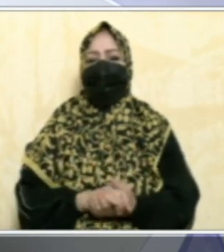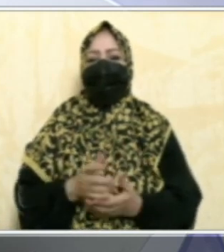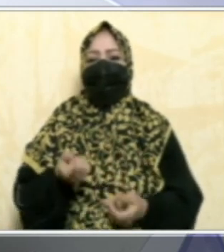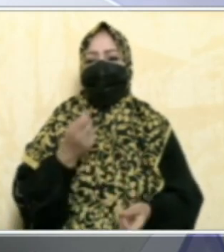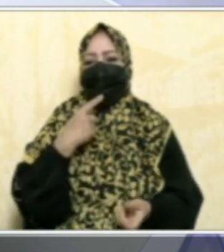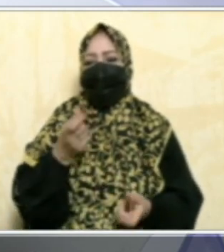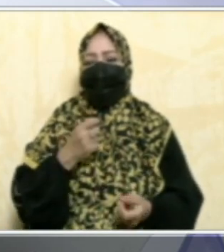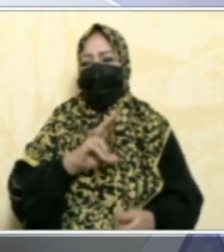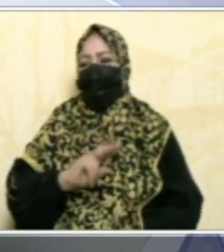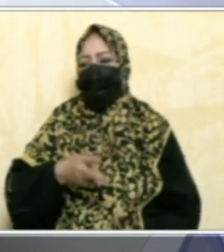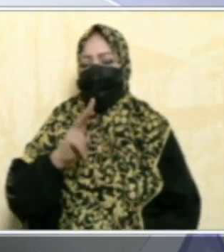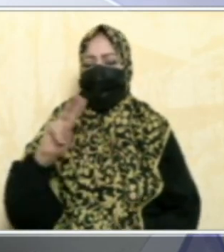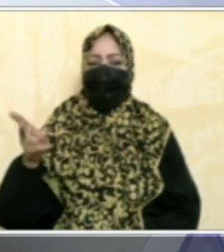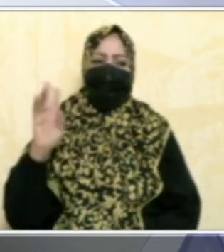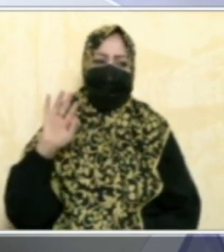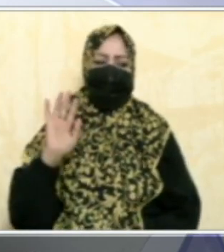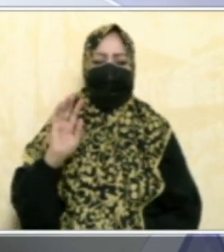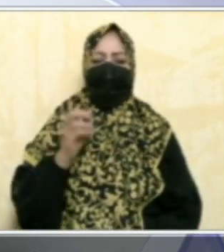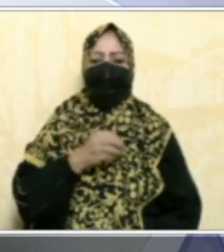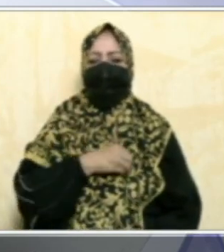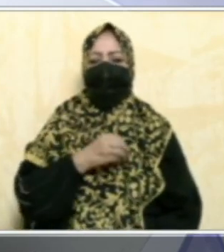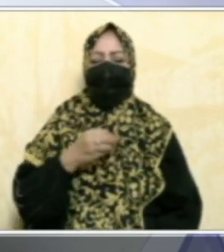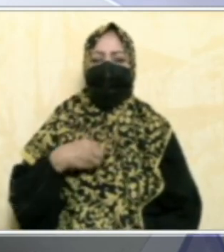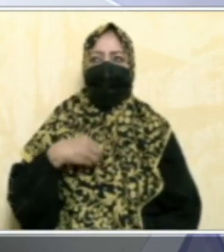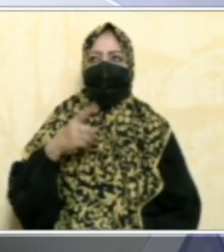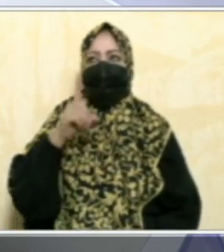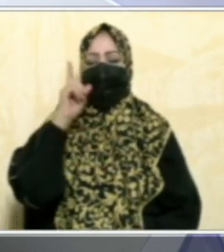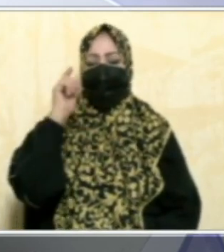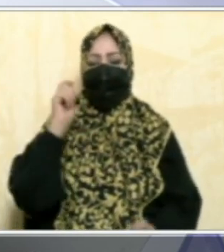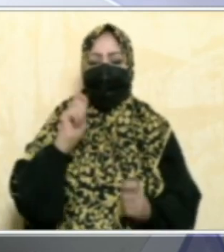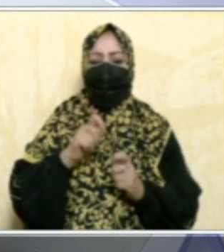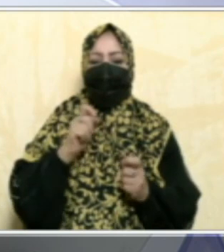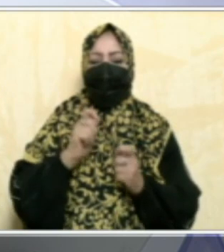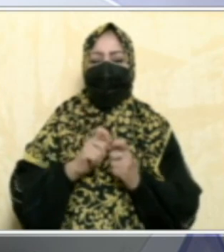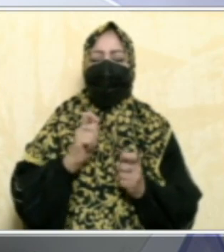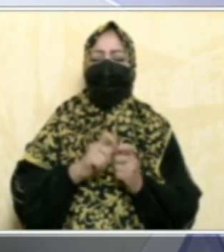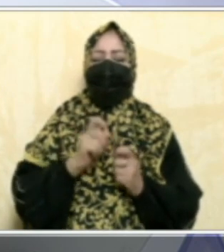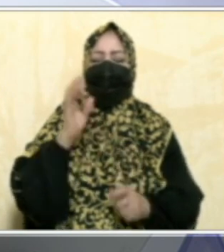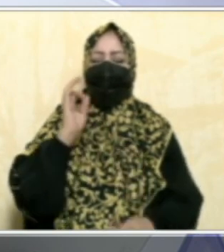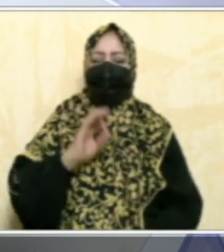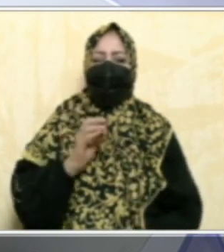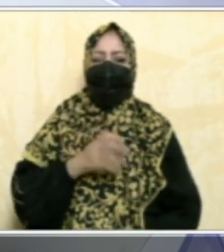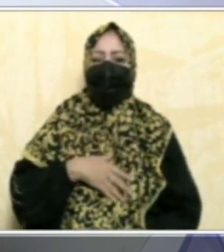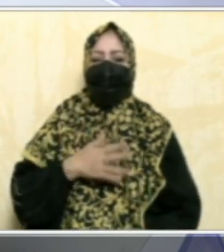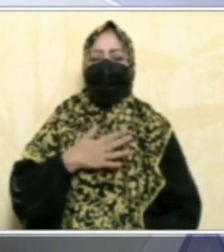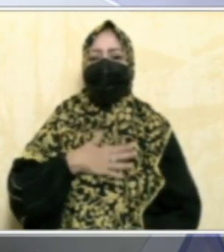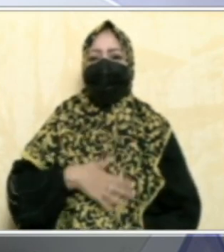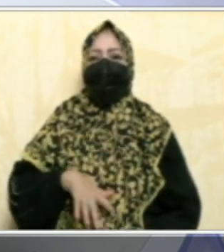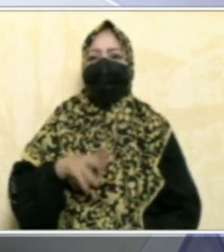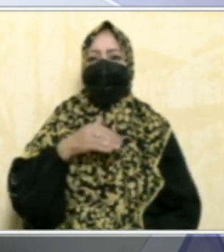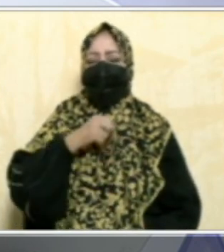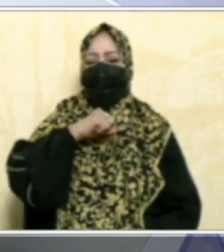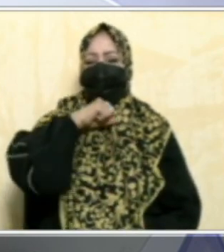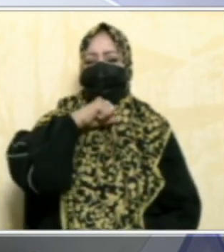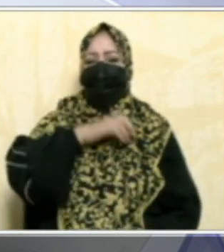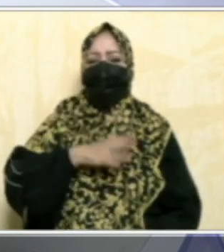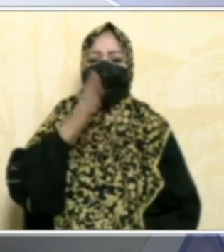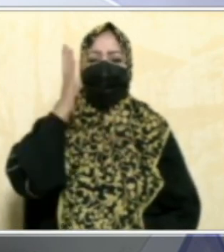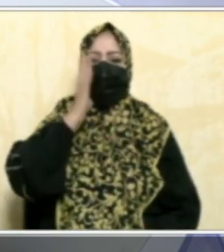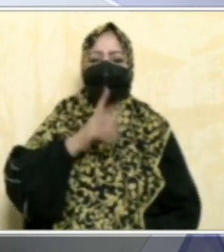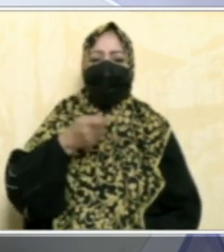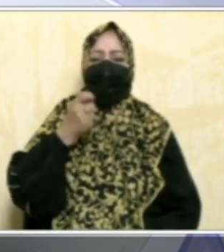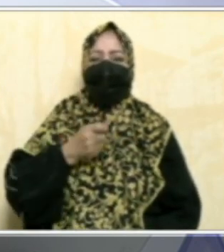عز وجل حثنا على التداوي بقول نبيه صلى الله عليه وسلم: يا عباد الله، إن الله لم ينزل